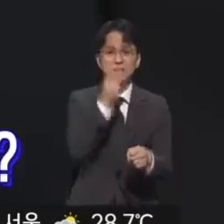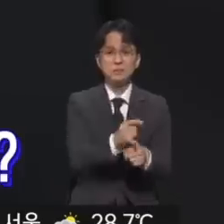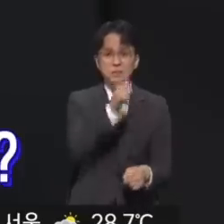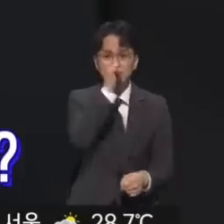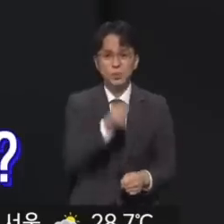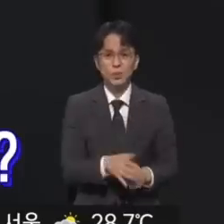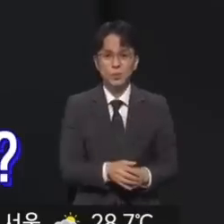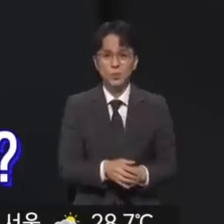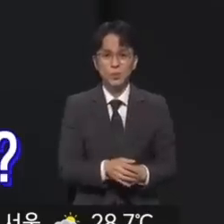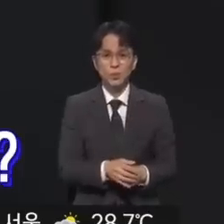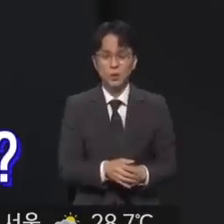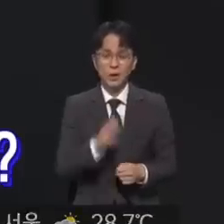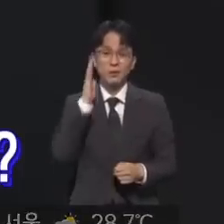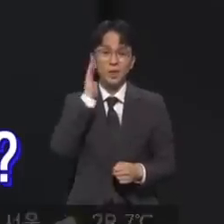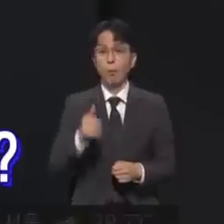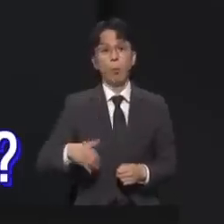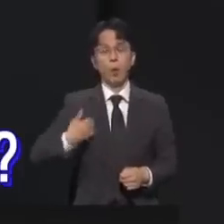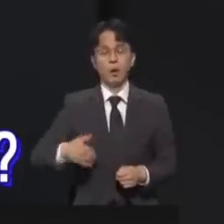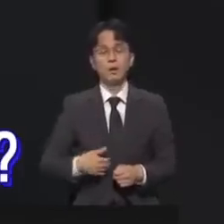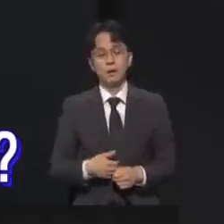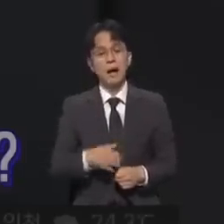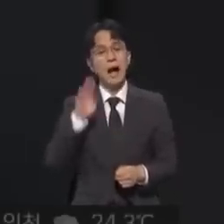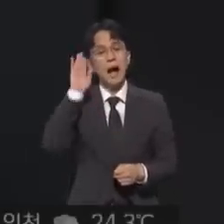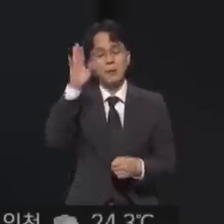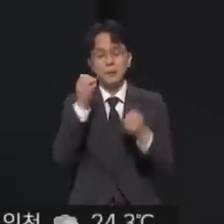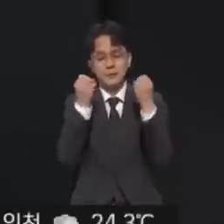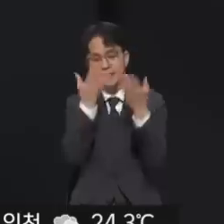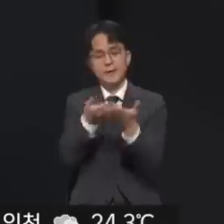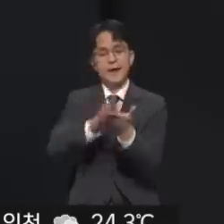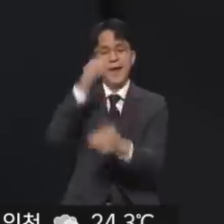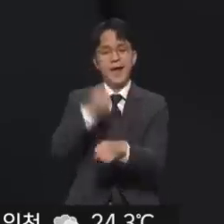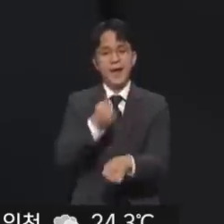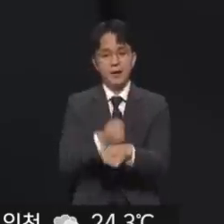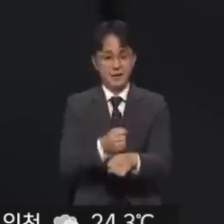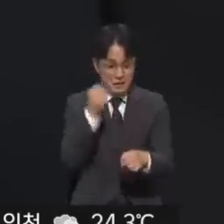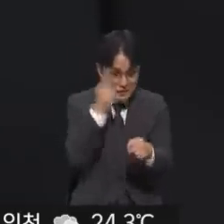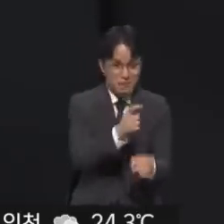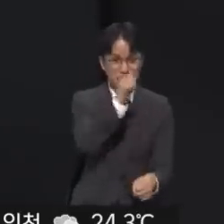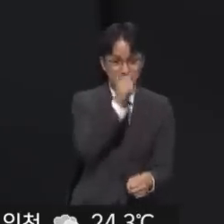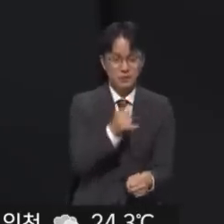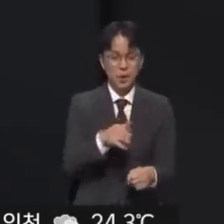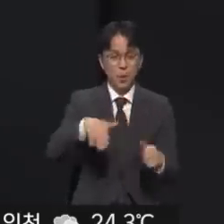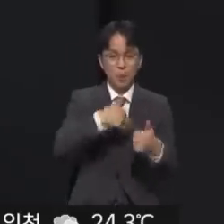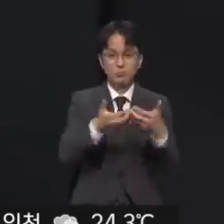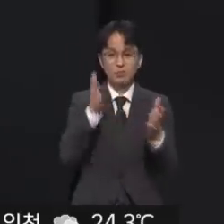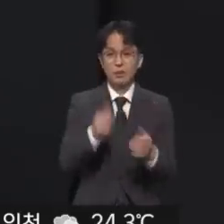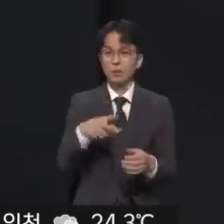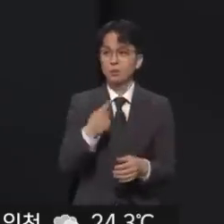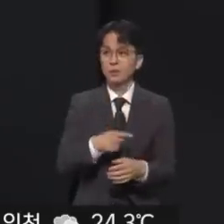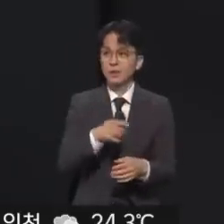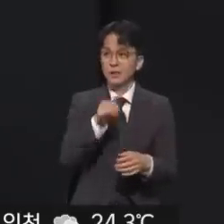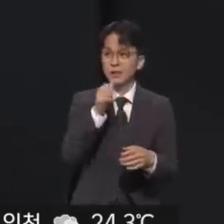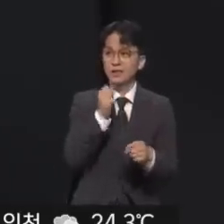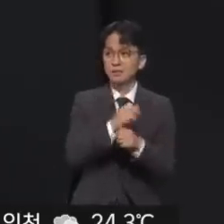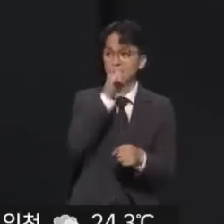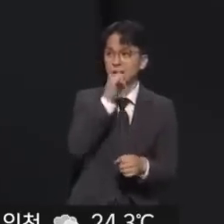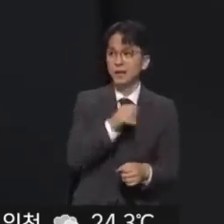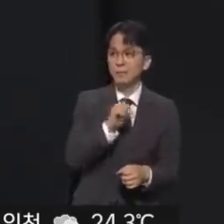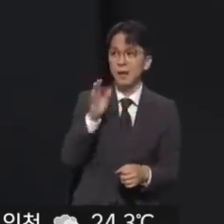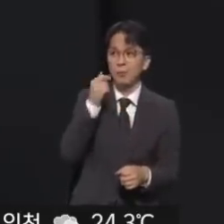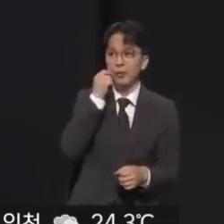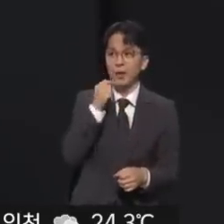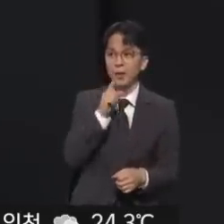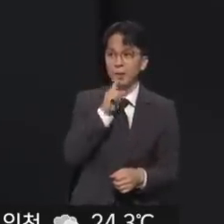아니라고 말 한마디도 못하고 그 얘기를 나와서 대통령 실에서 홍보를 하고 자료를 돌렸다는 자체가 도마 분노를 하지 않았소 이